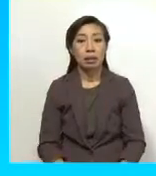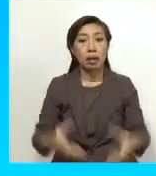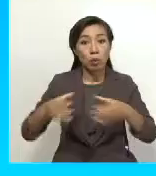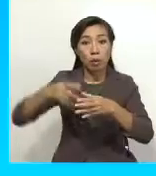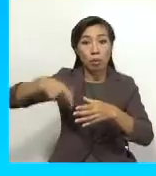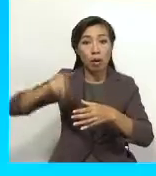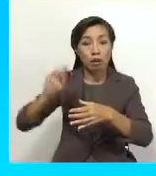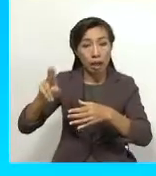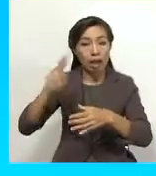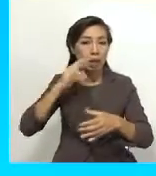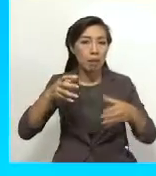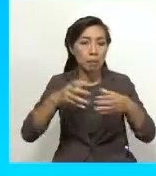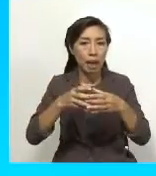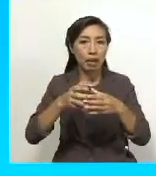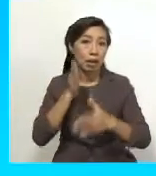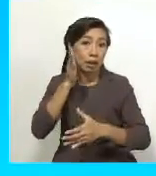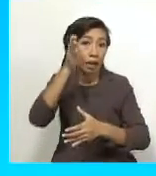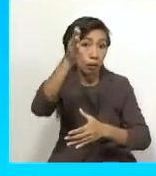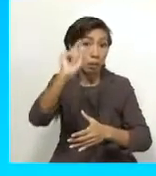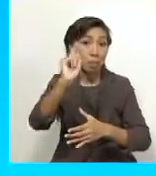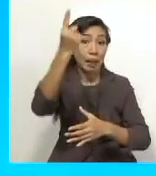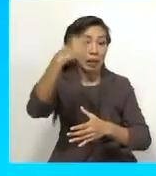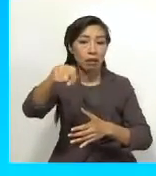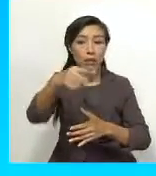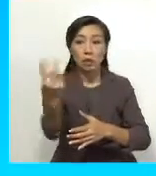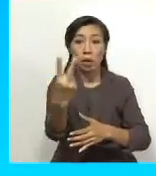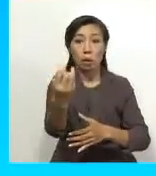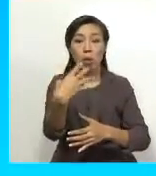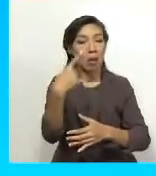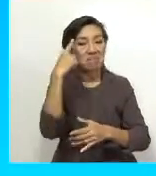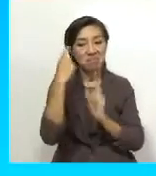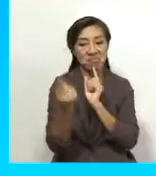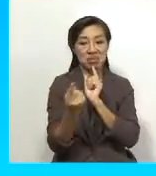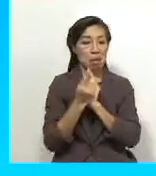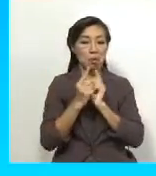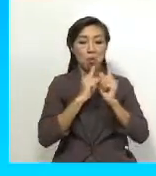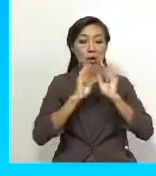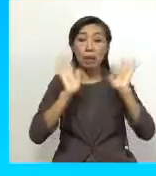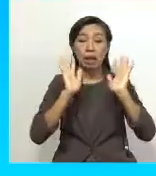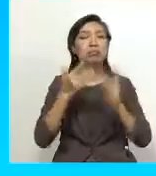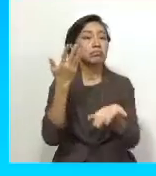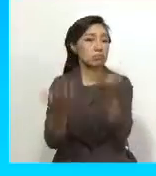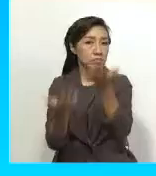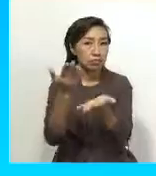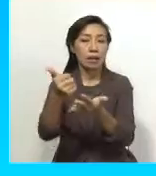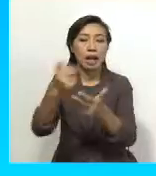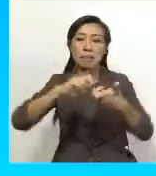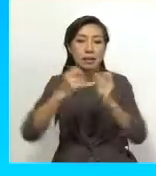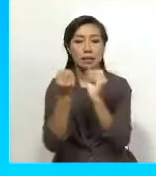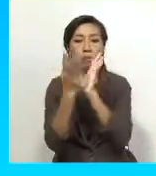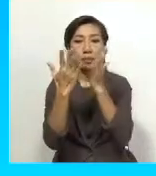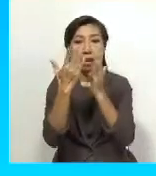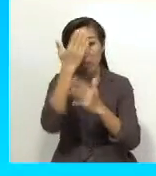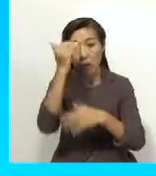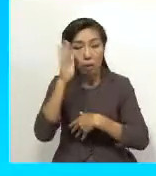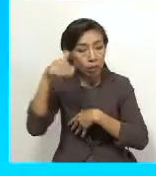ส่วนที่พรรคเพื่อไทยนะครับและพรรคอนาคตใหม่ยืนยันชัดเจนนะครับว่าจะไม่เข้าร่วมการหารือในครั้งนี้นะครับก็เชื่อว่าจะไม่ส่งผลต่อการหารือเพ